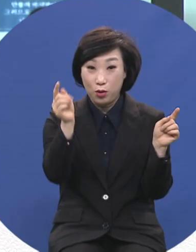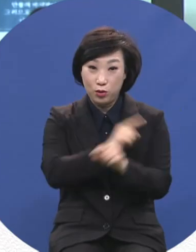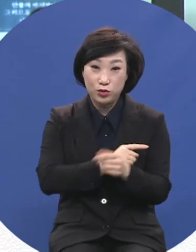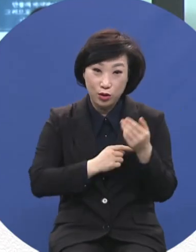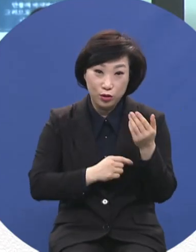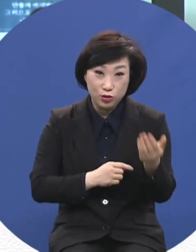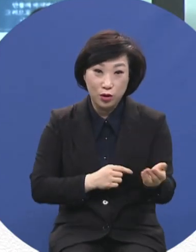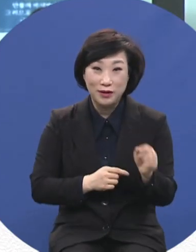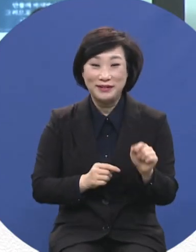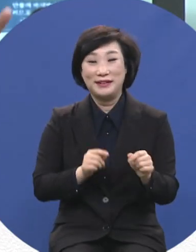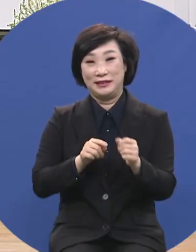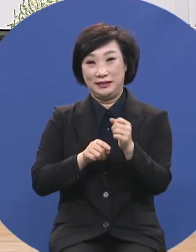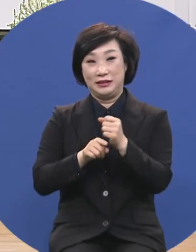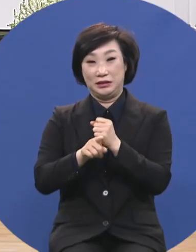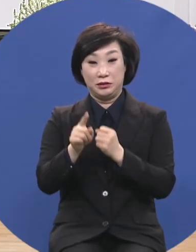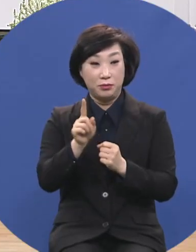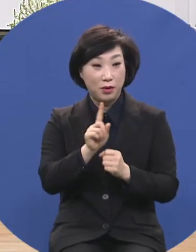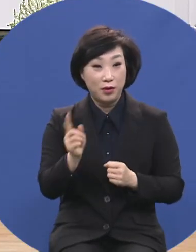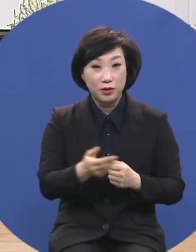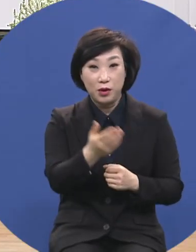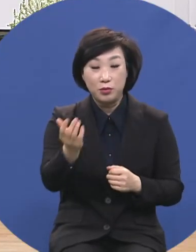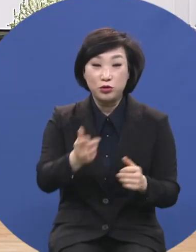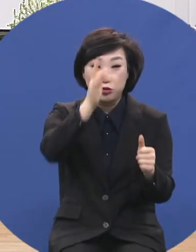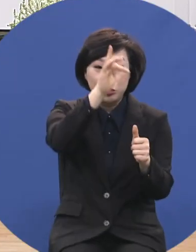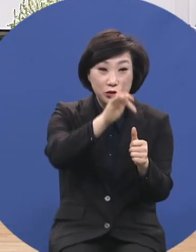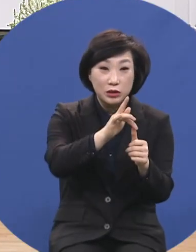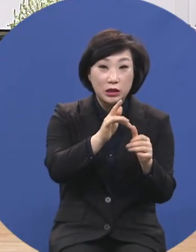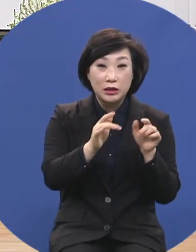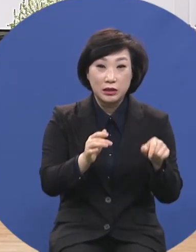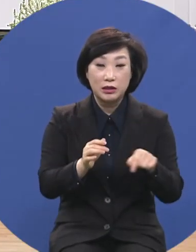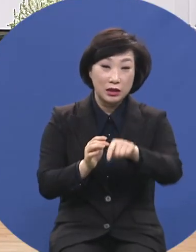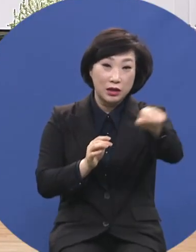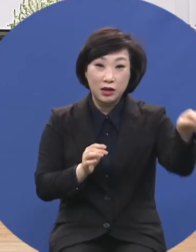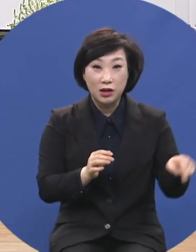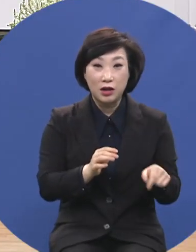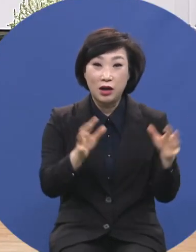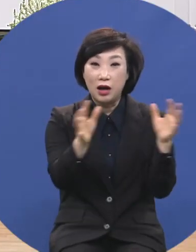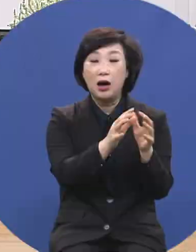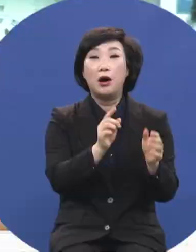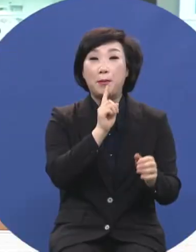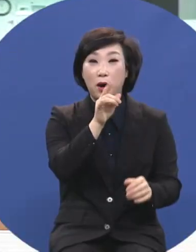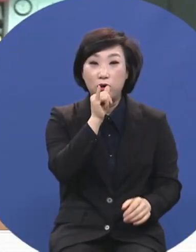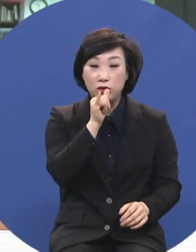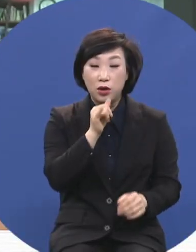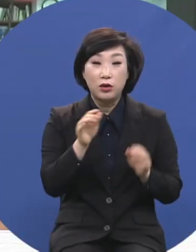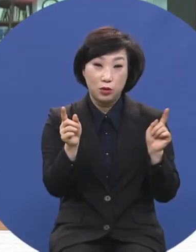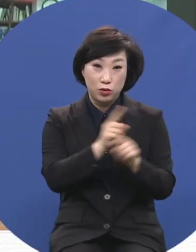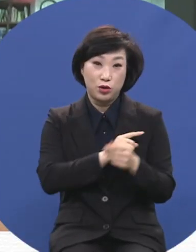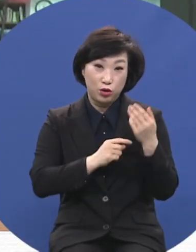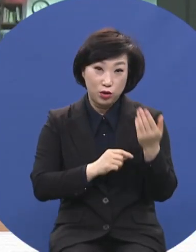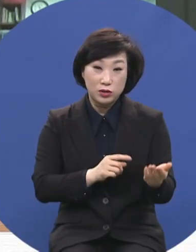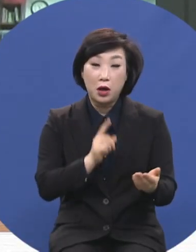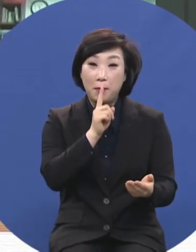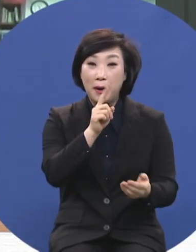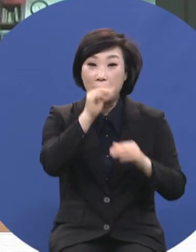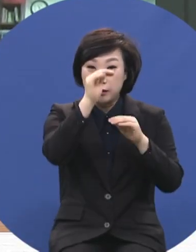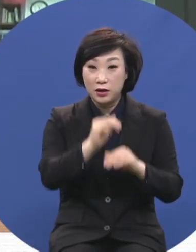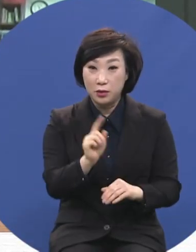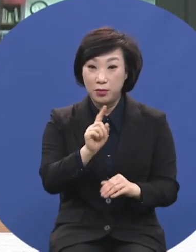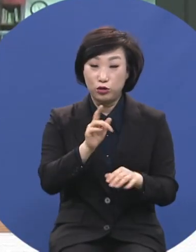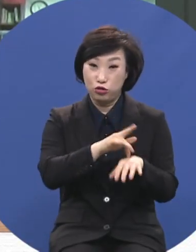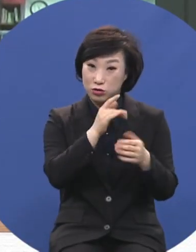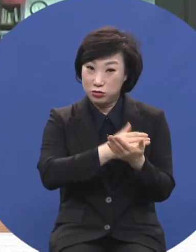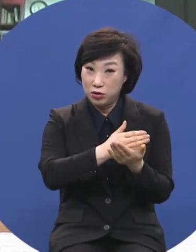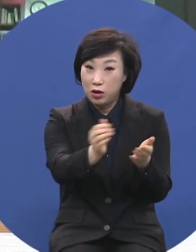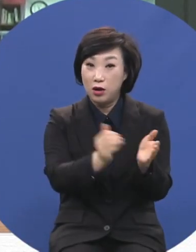이 말을 말하면 귀신 들린다라고 싸잡아서 말하고 고쳤다고 할 때는 귀신을